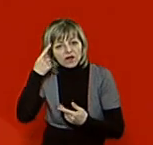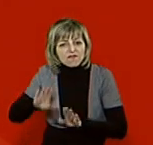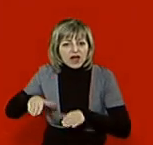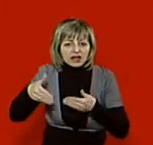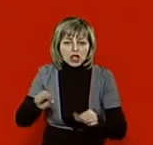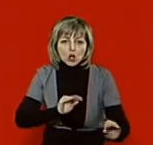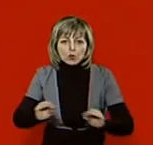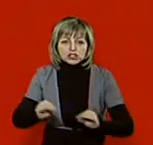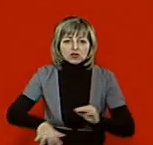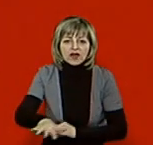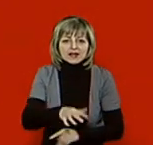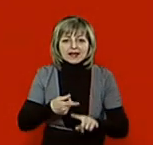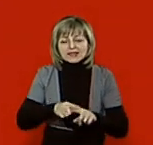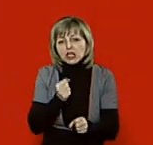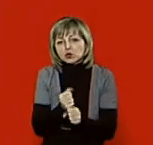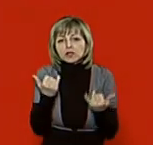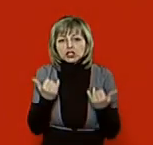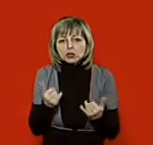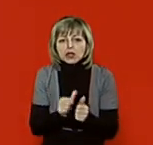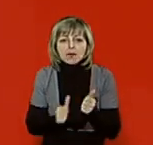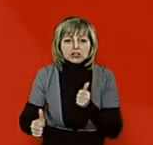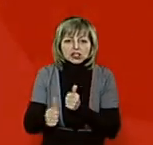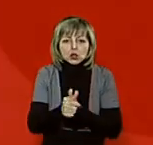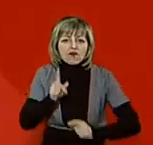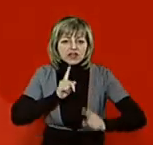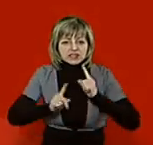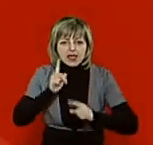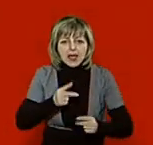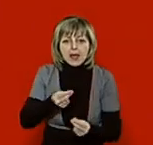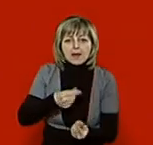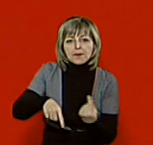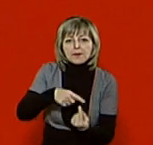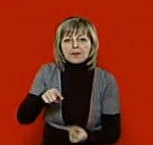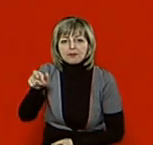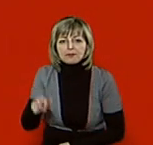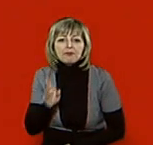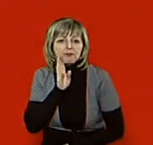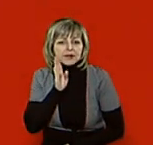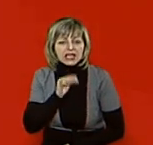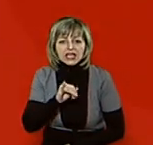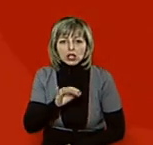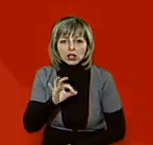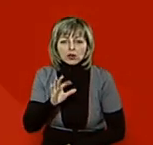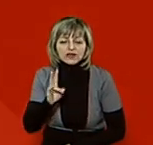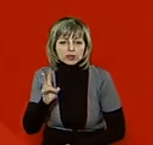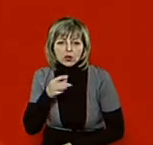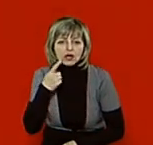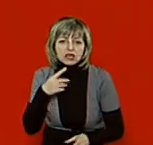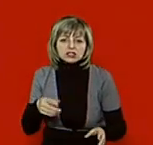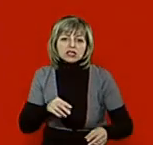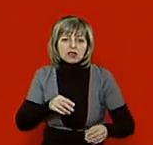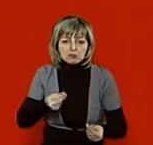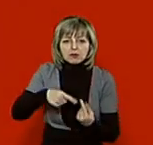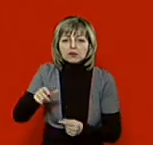облаштування території. Це вони зробили сьогодні на позачерговій сесії. Підприємниця Тетяна Іоенко каже, її колеги просять